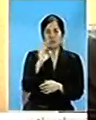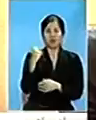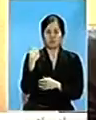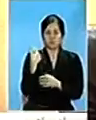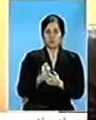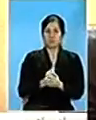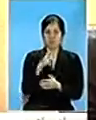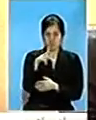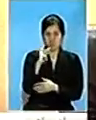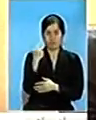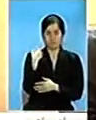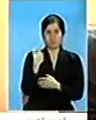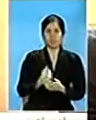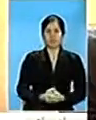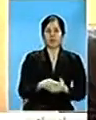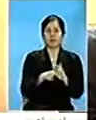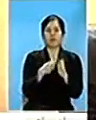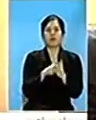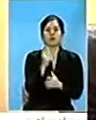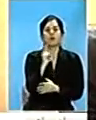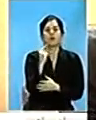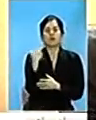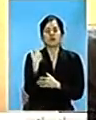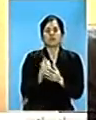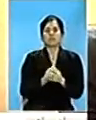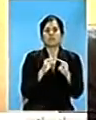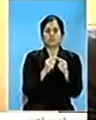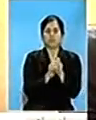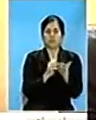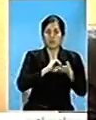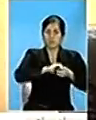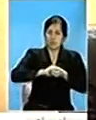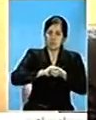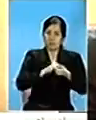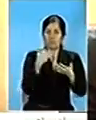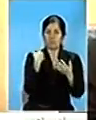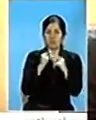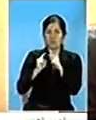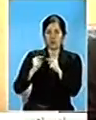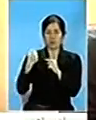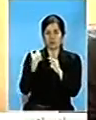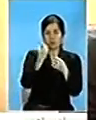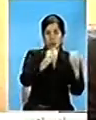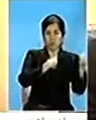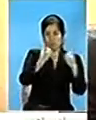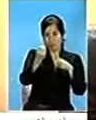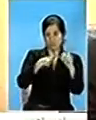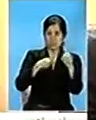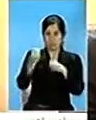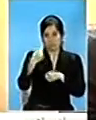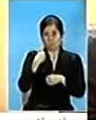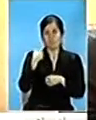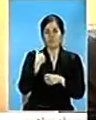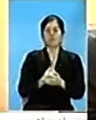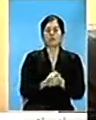แข็งเนื่องจากความหลากหลายสามารถรวบรวมความคิดเห็นข้อคิดเห็นที่ดีๆมา